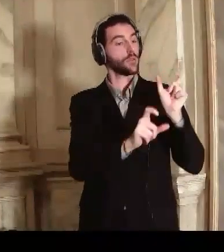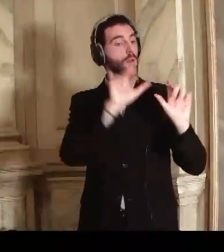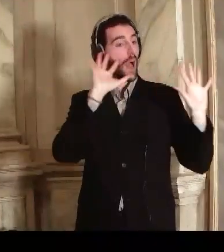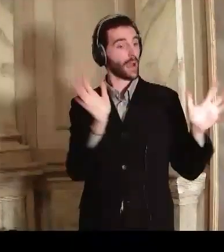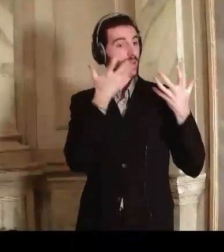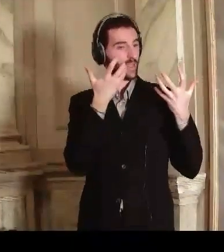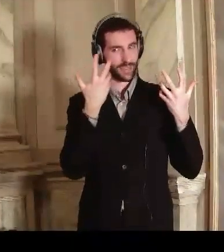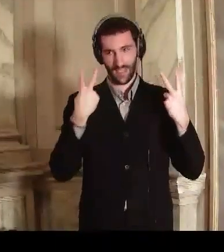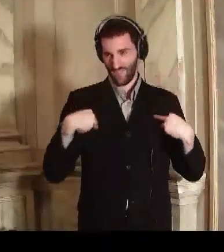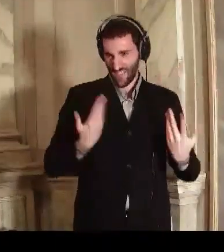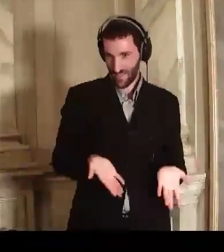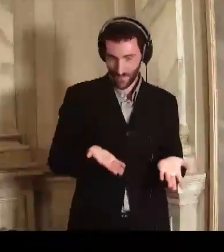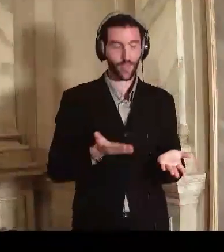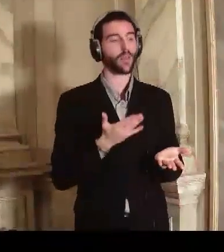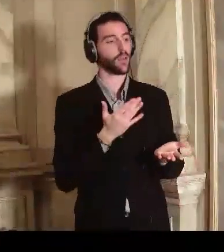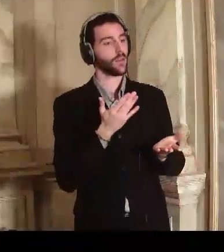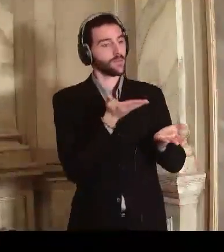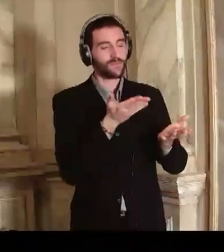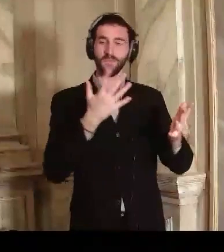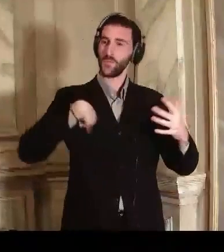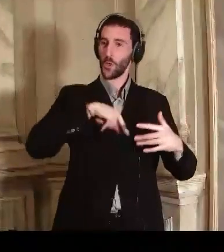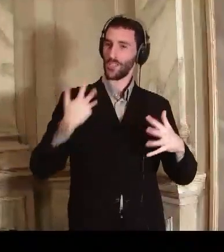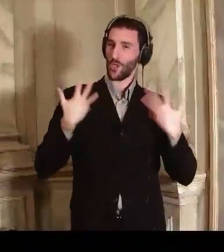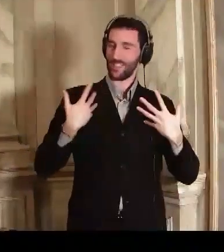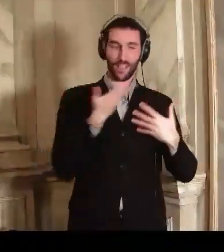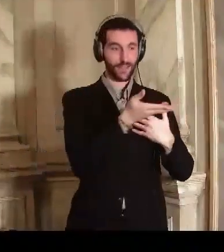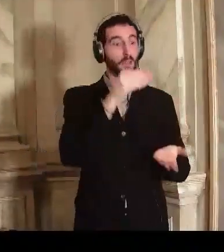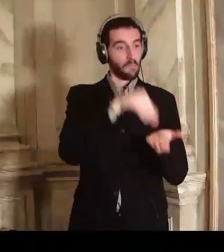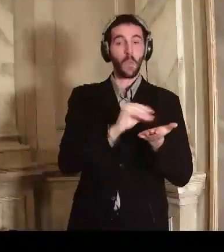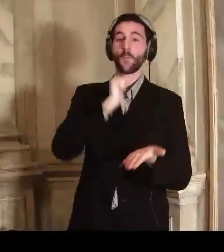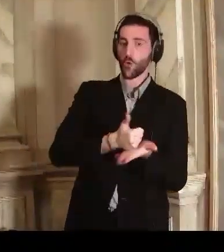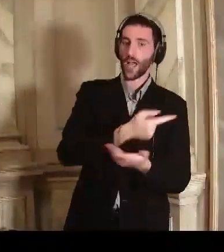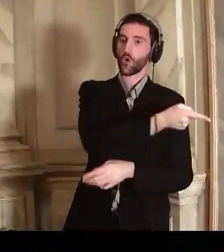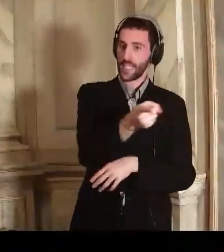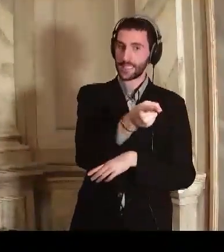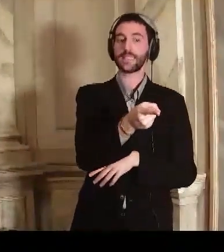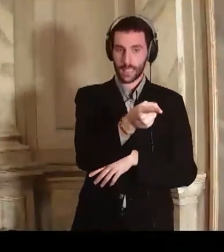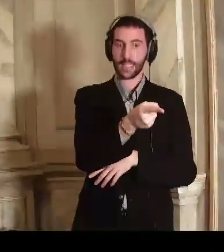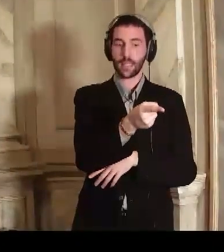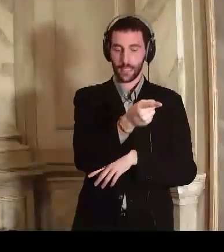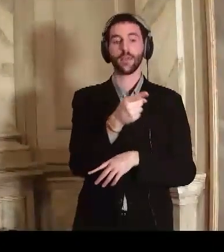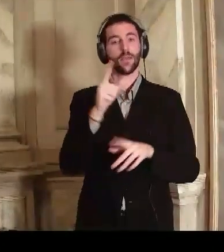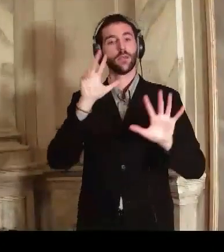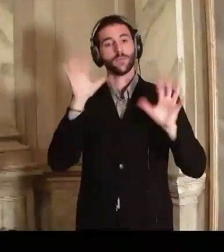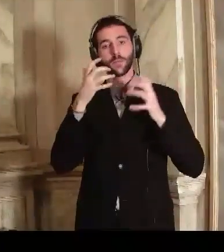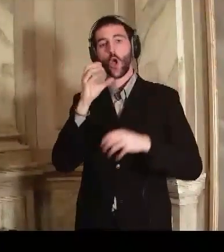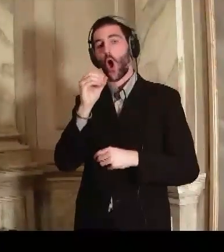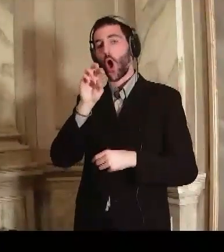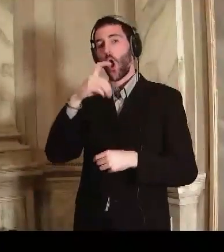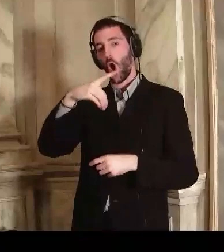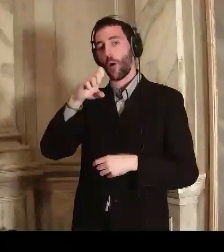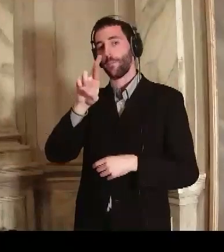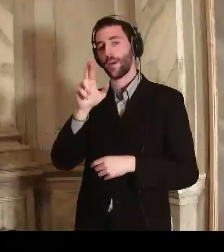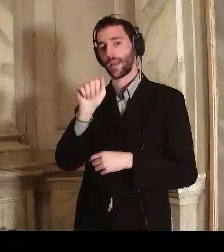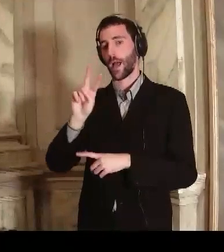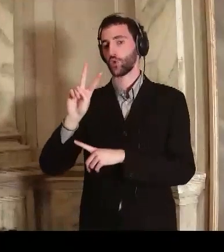Siamo entusiasti del fatto che i nostri studenti saranno protagonisti dell'allestimento dell'opera duo di William Forsythe e sperimenteranno il corso